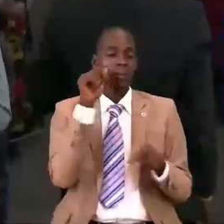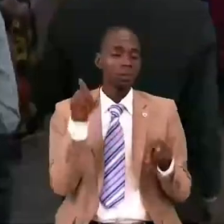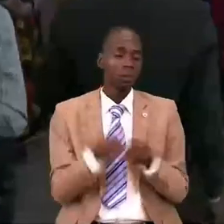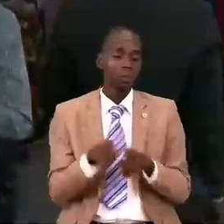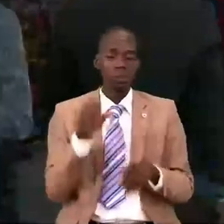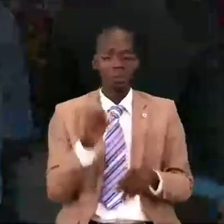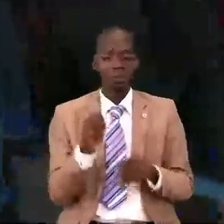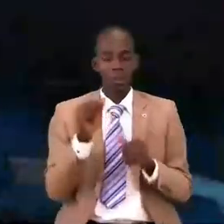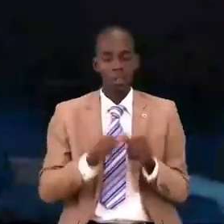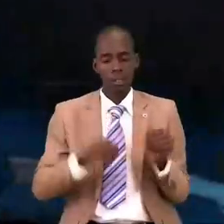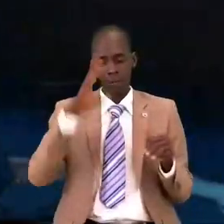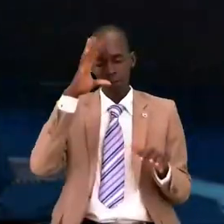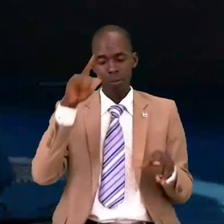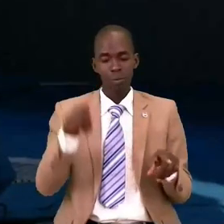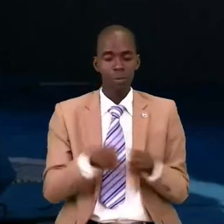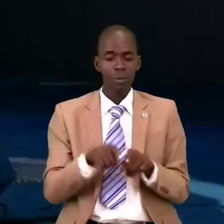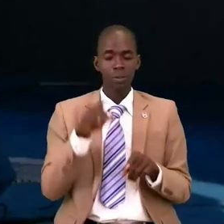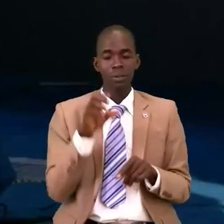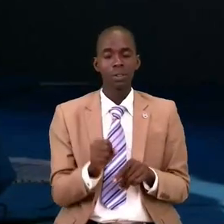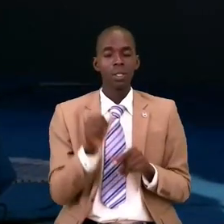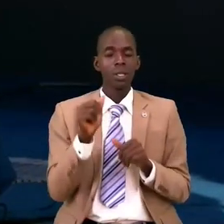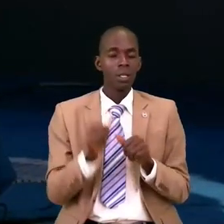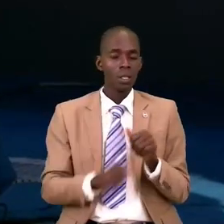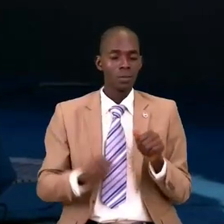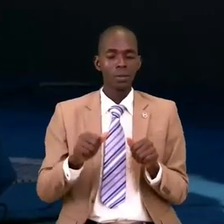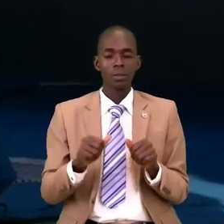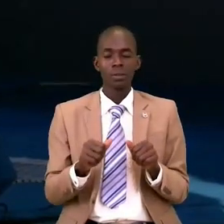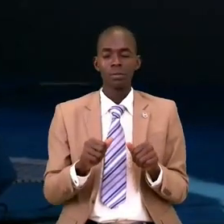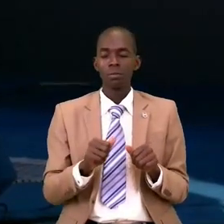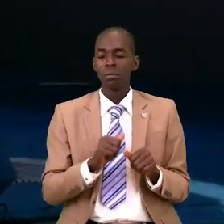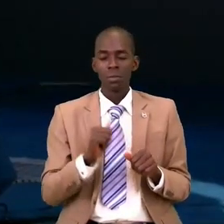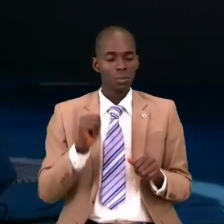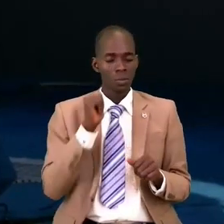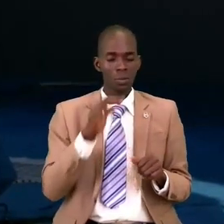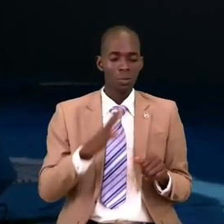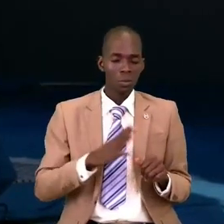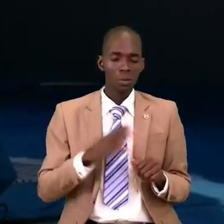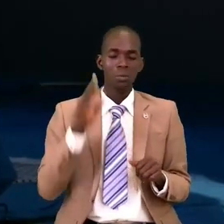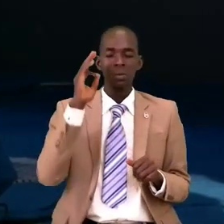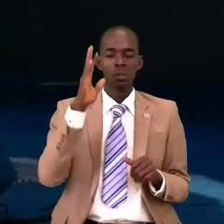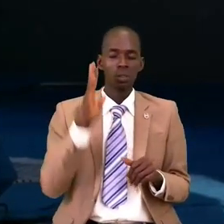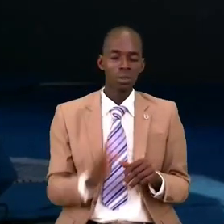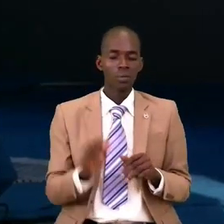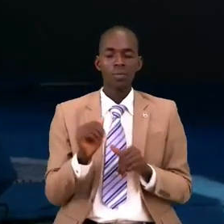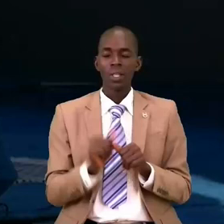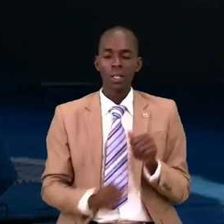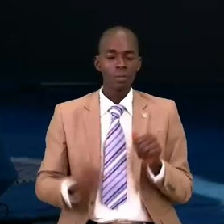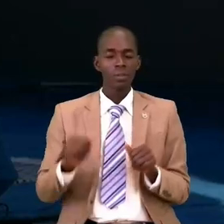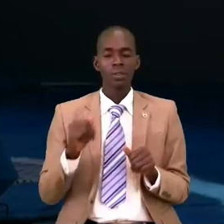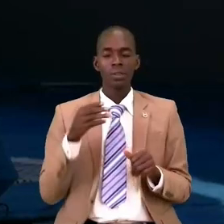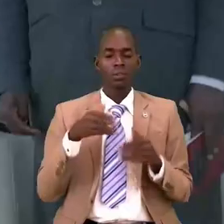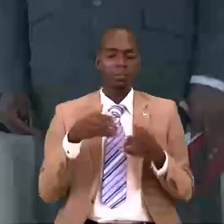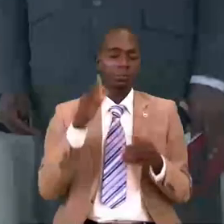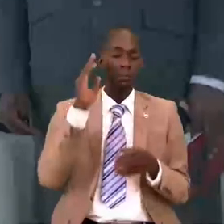toute dame ministre, tout ministre homme, Seigneur, je prie que ta puissance s'accroisse